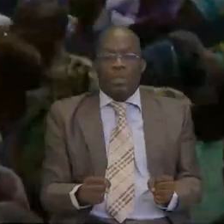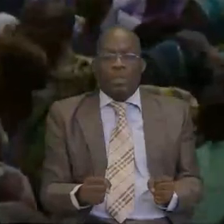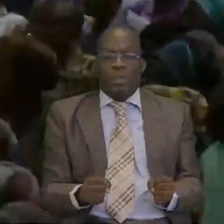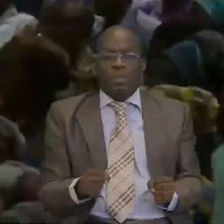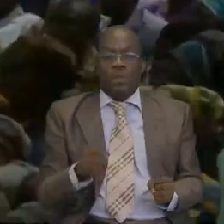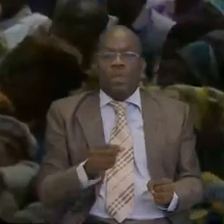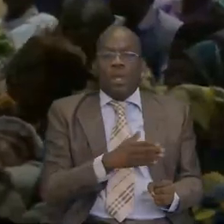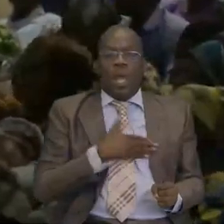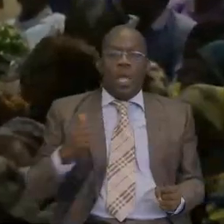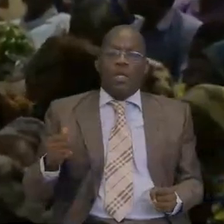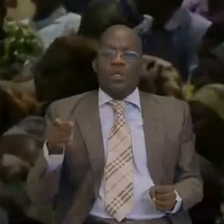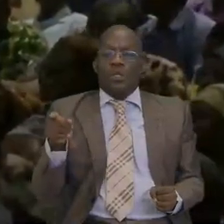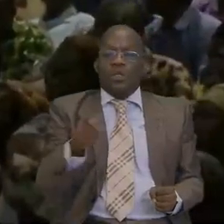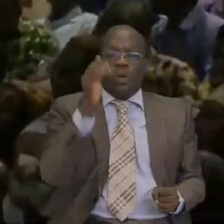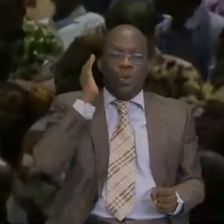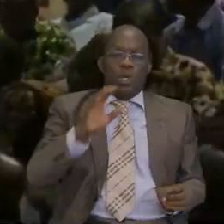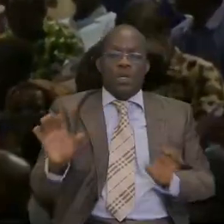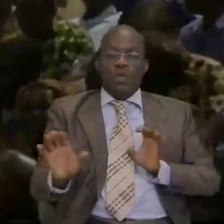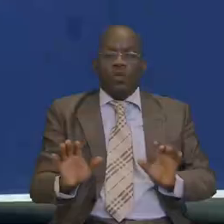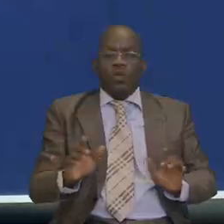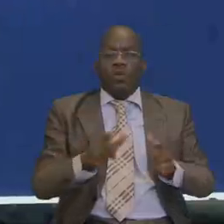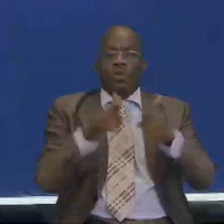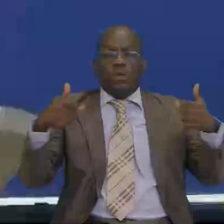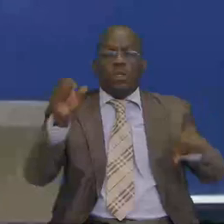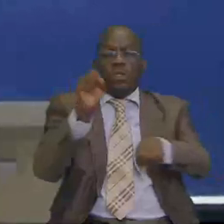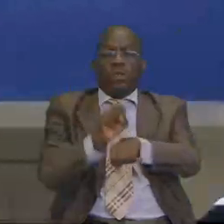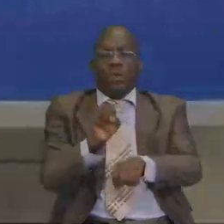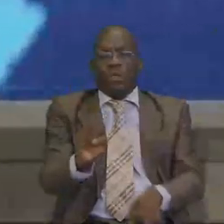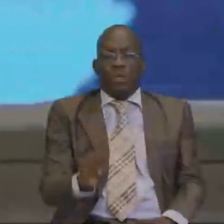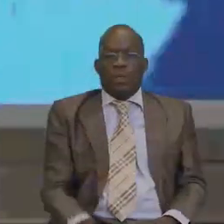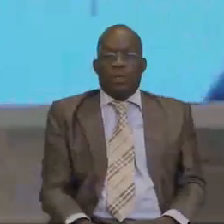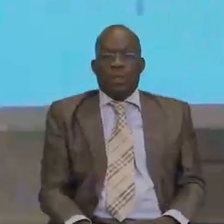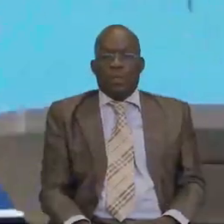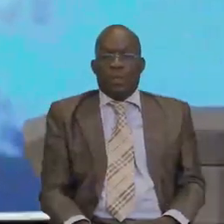Et tu feras des exploits.